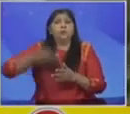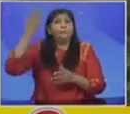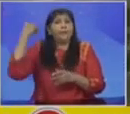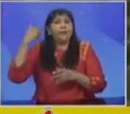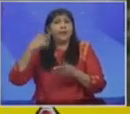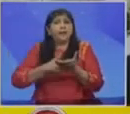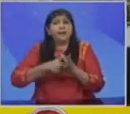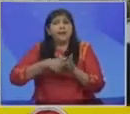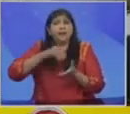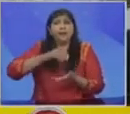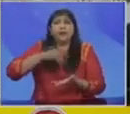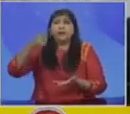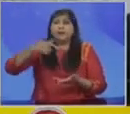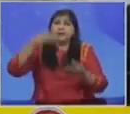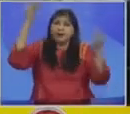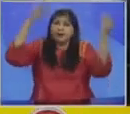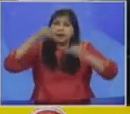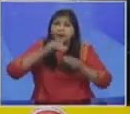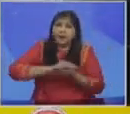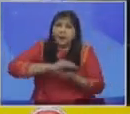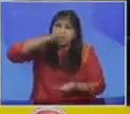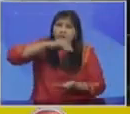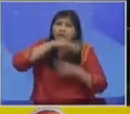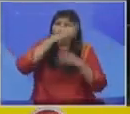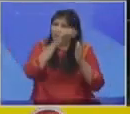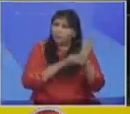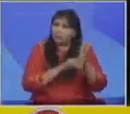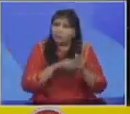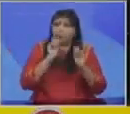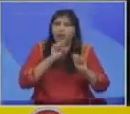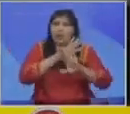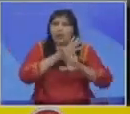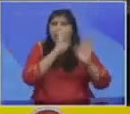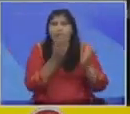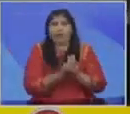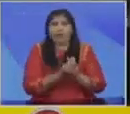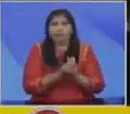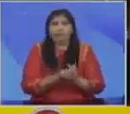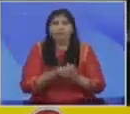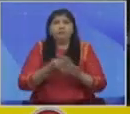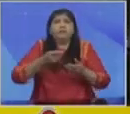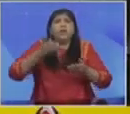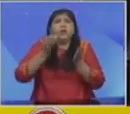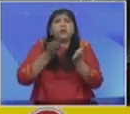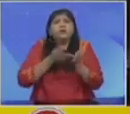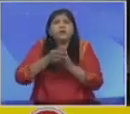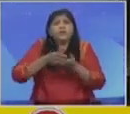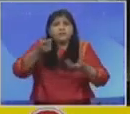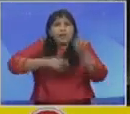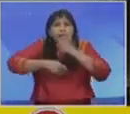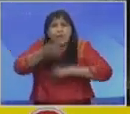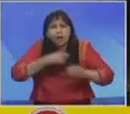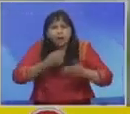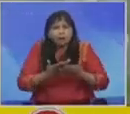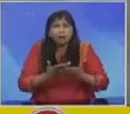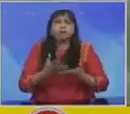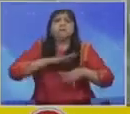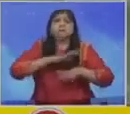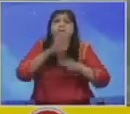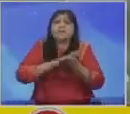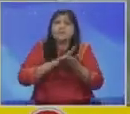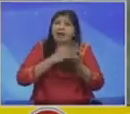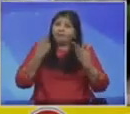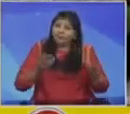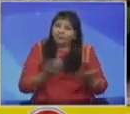हार्वेस्टिंग सिस्टम है उन्हें दुरुस्त करवा लेंगे, गांवों में, तालाबों में, पोखरों की सफाई करवा लेंगे,